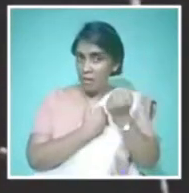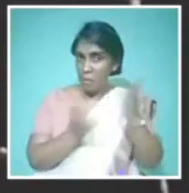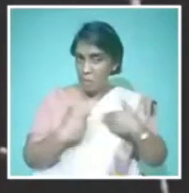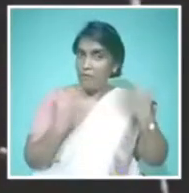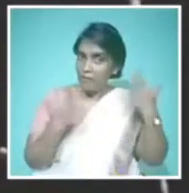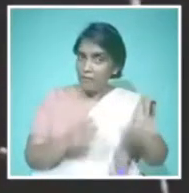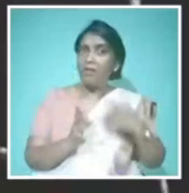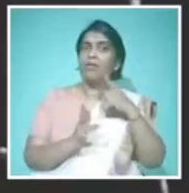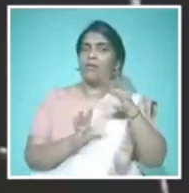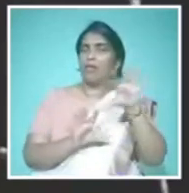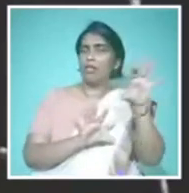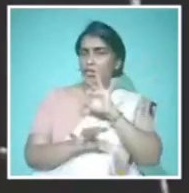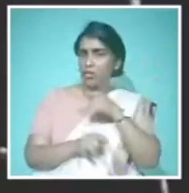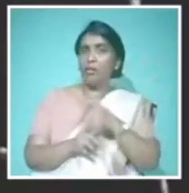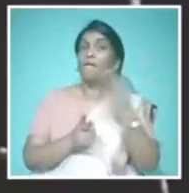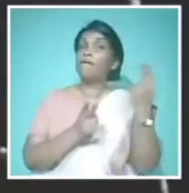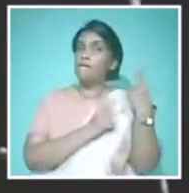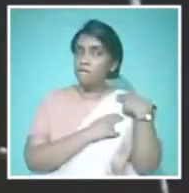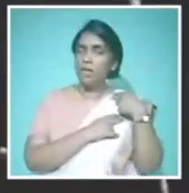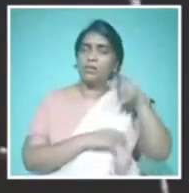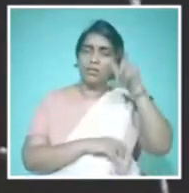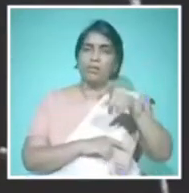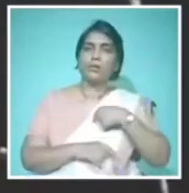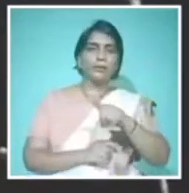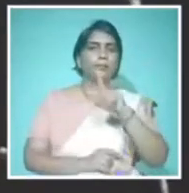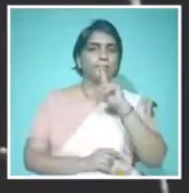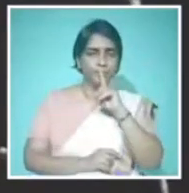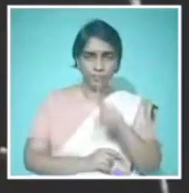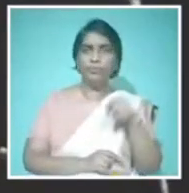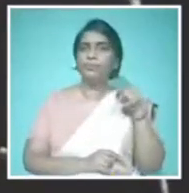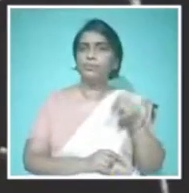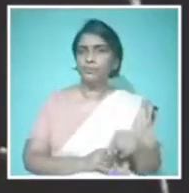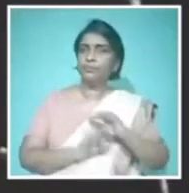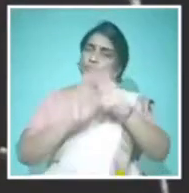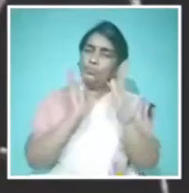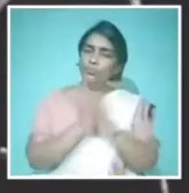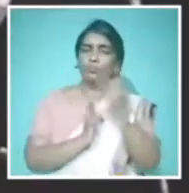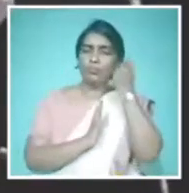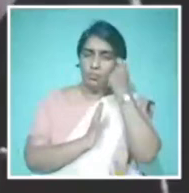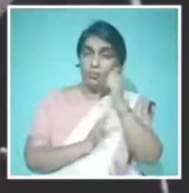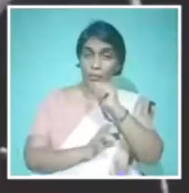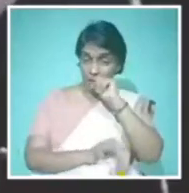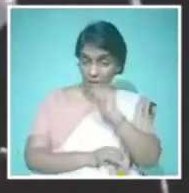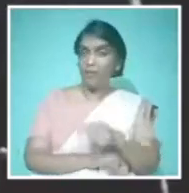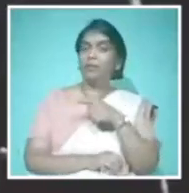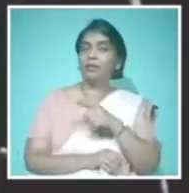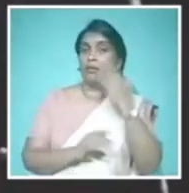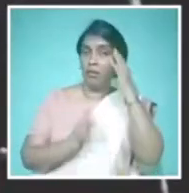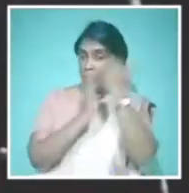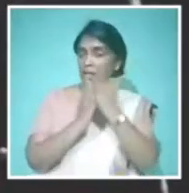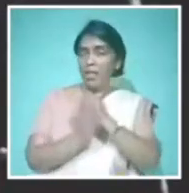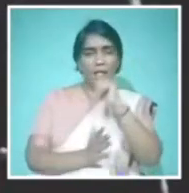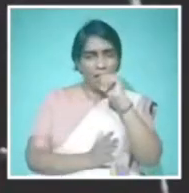sakia, apalagi insa, wakwe itu angging, api illi mak kerana. Dan make ini yojna, awang kerana. Make ini yojna,